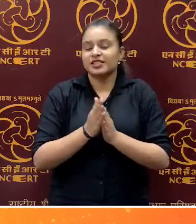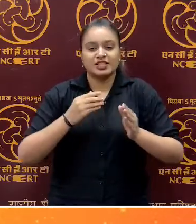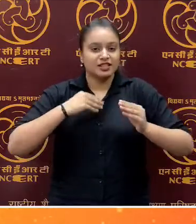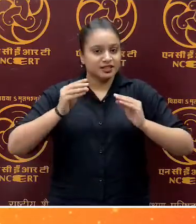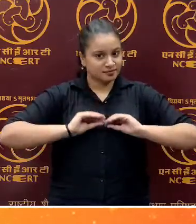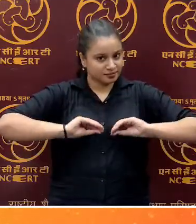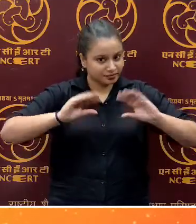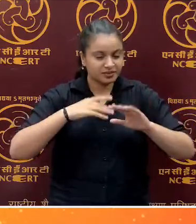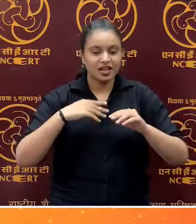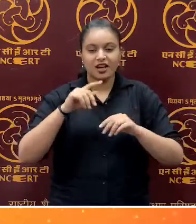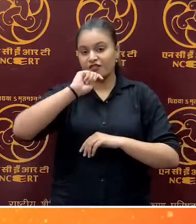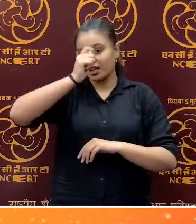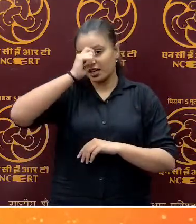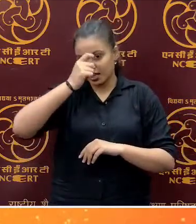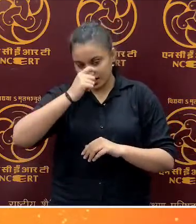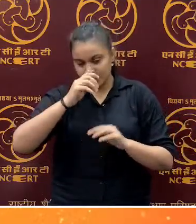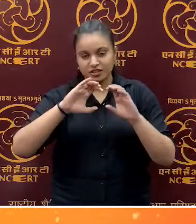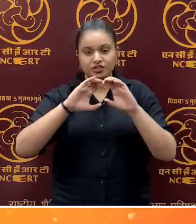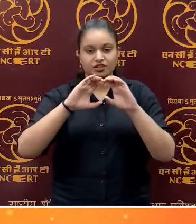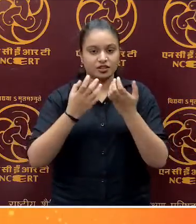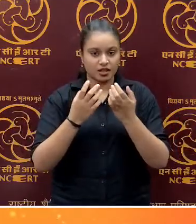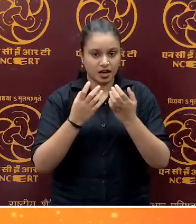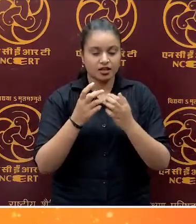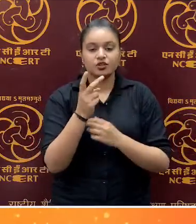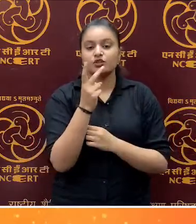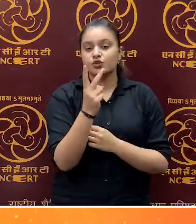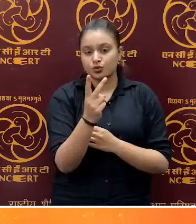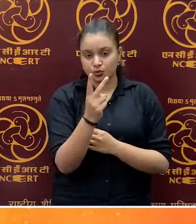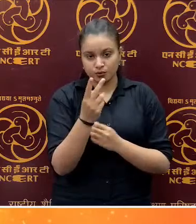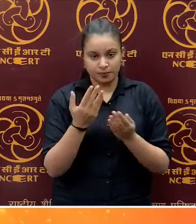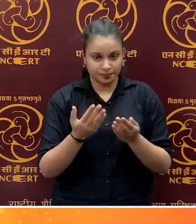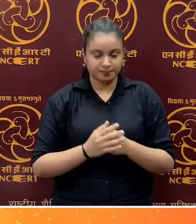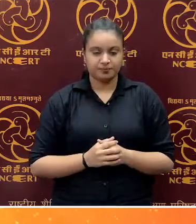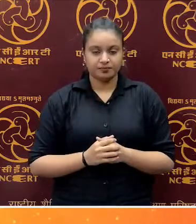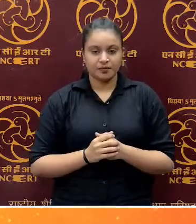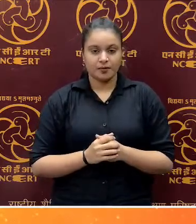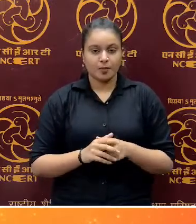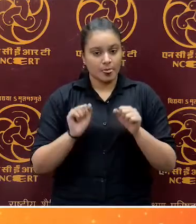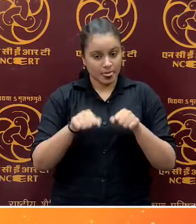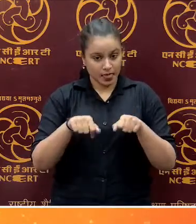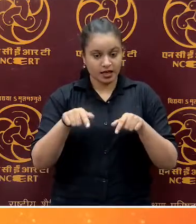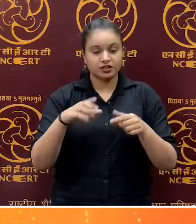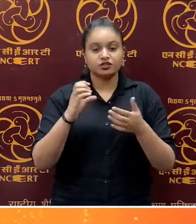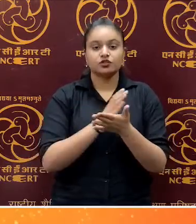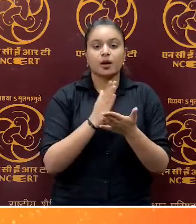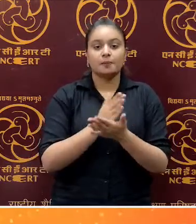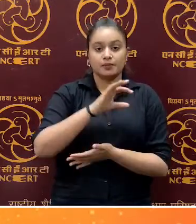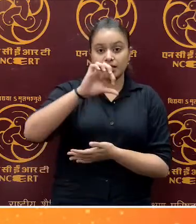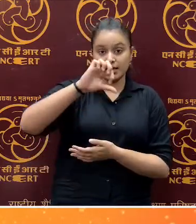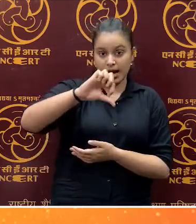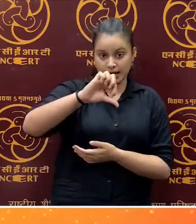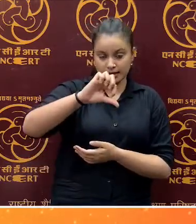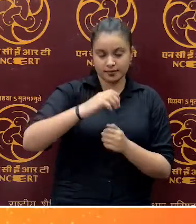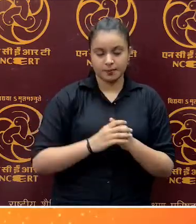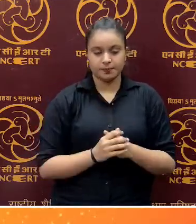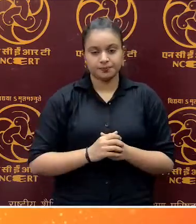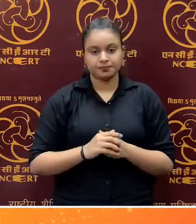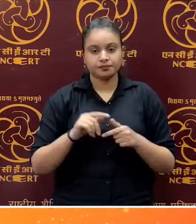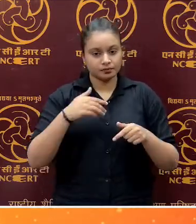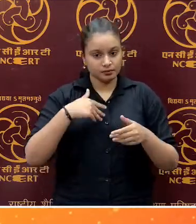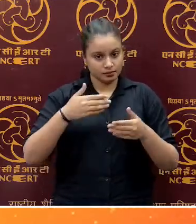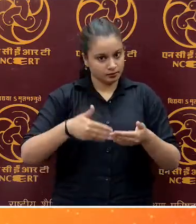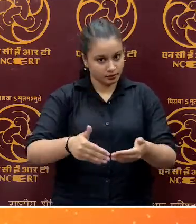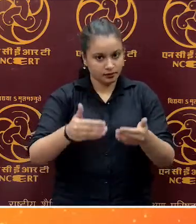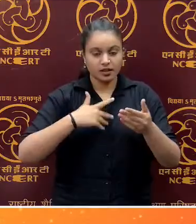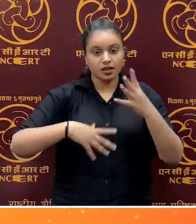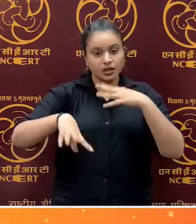फॉर इंग्लिश इन क्लास 2. Yes. एंड ये आपका चैप्टर नंबर 9 है आपकी बुक का. तो आइए जाने माय